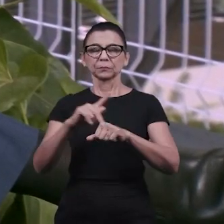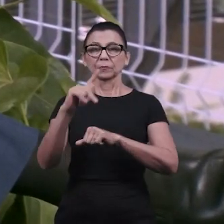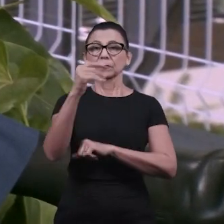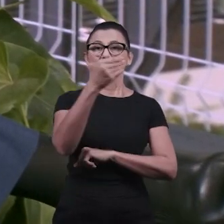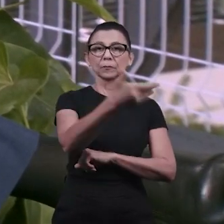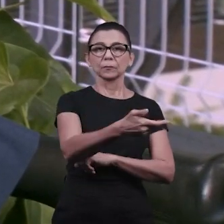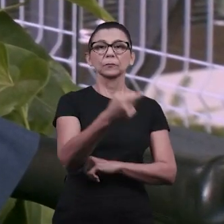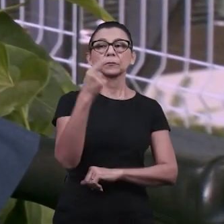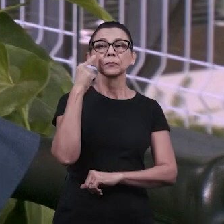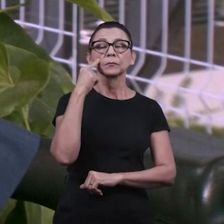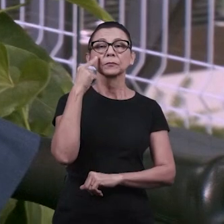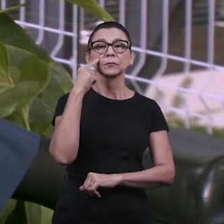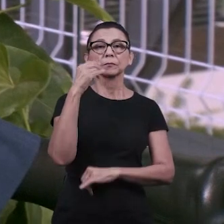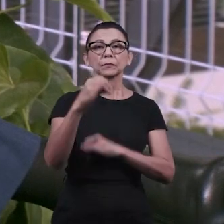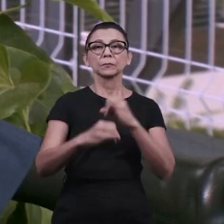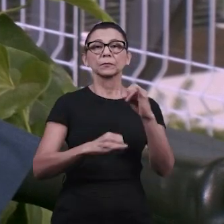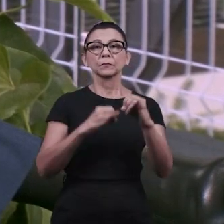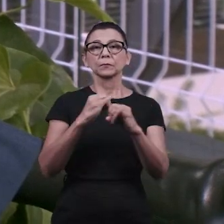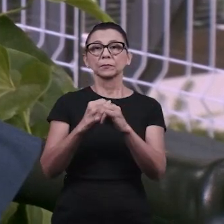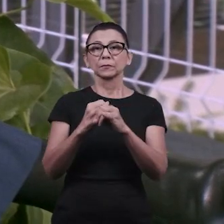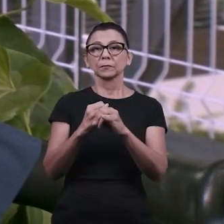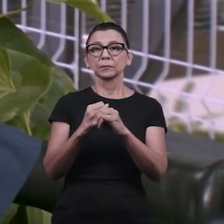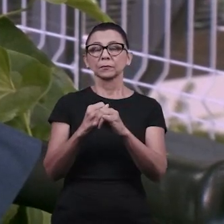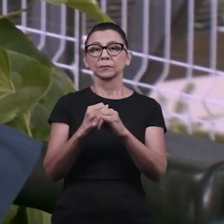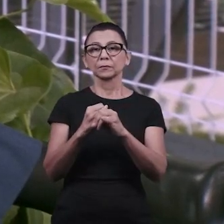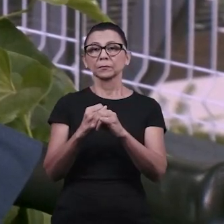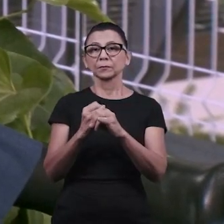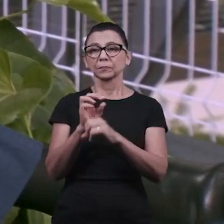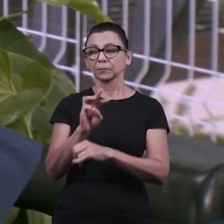être trouvées dans notre site